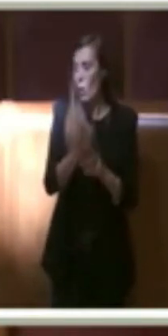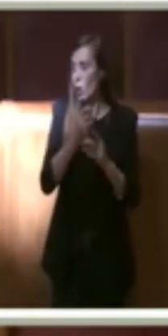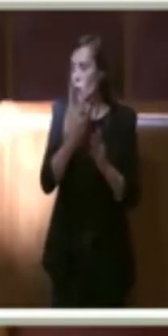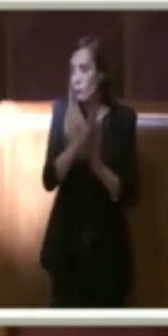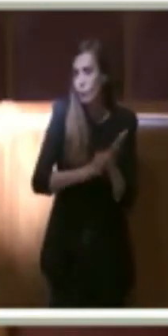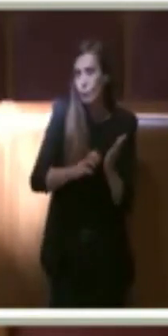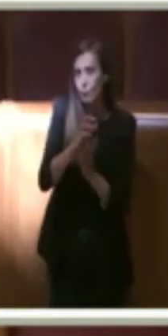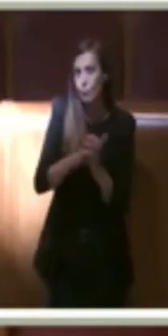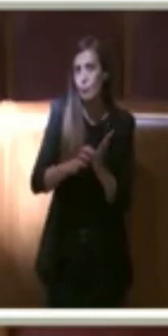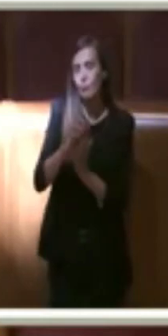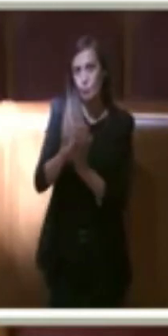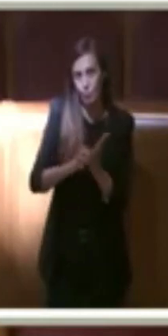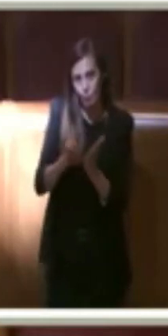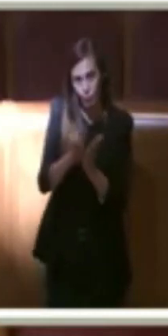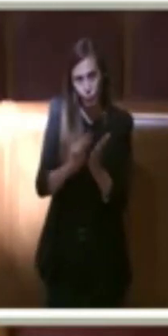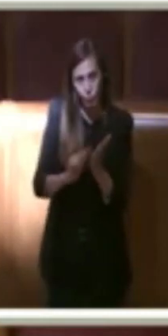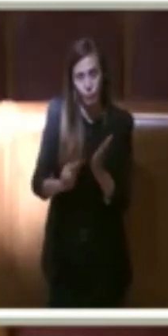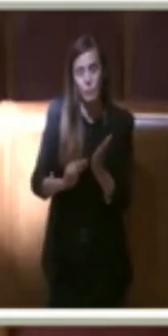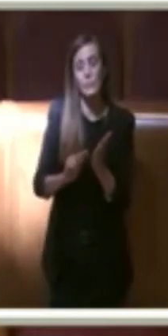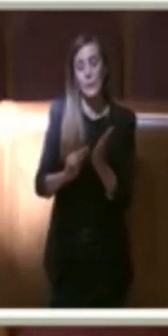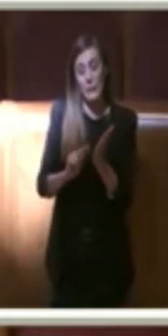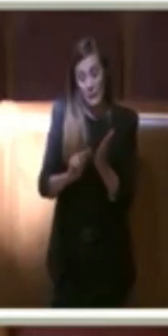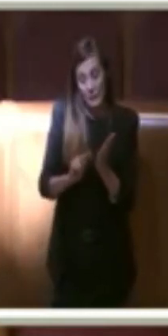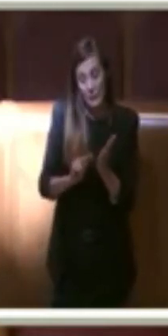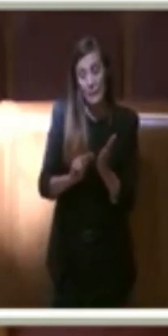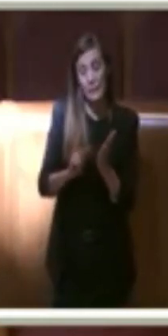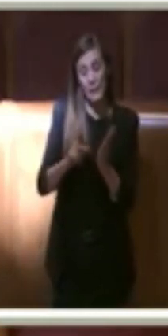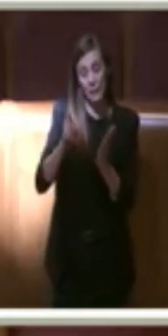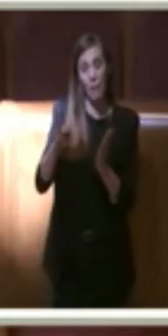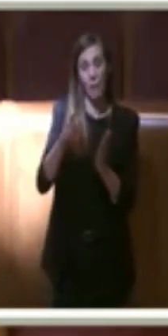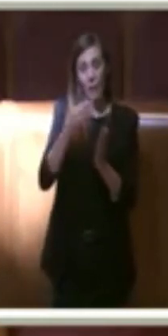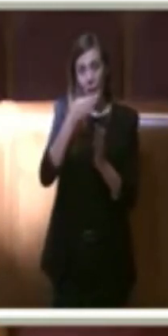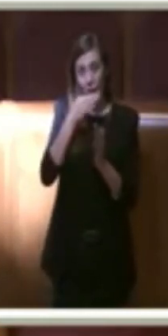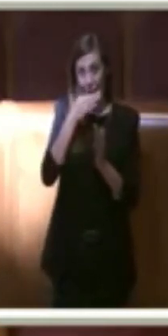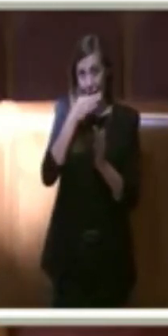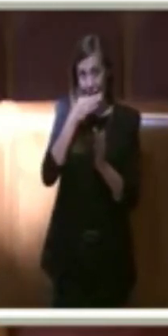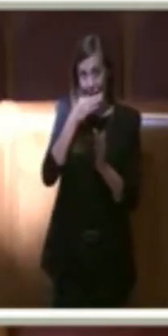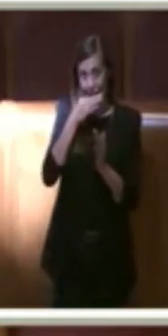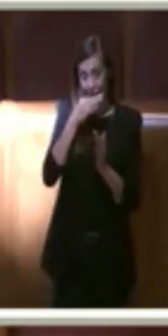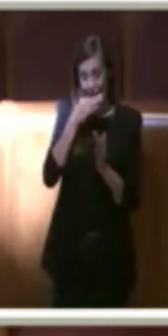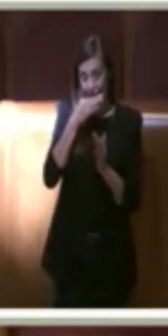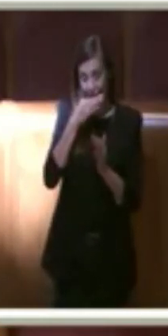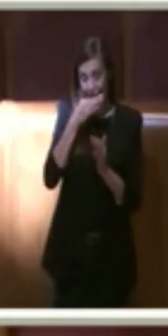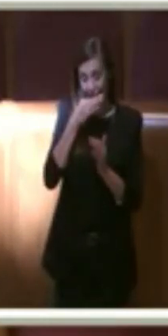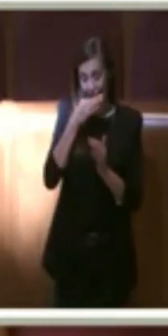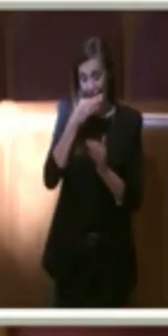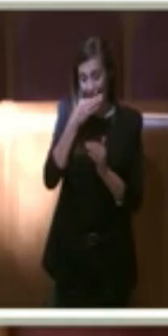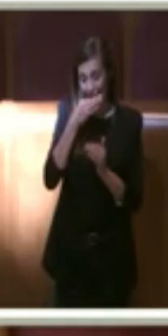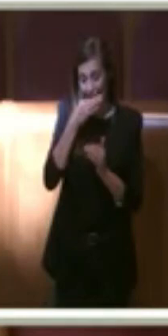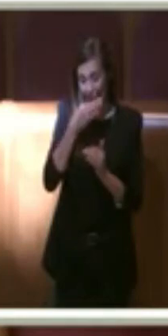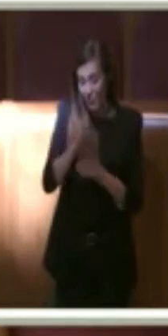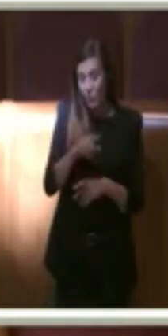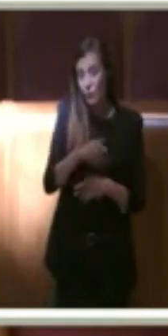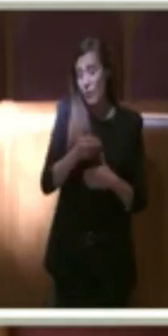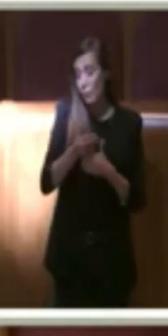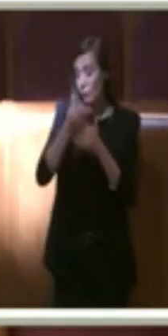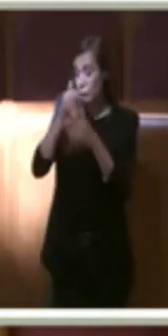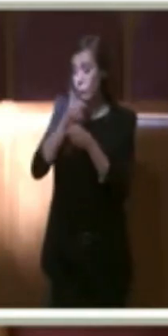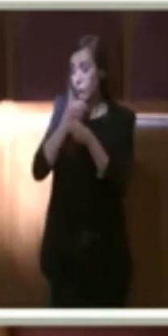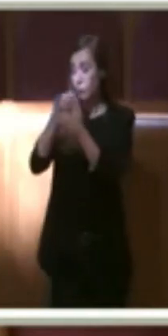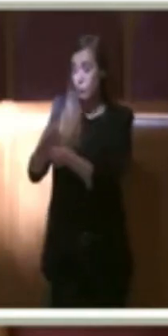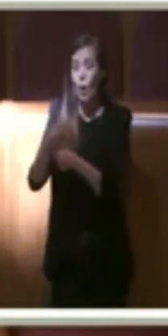nel rispetto della legge, avrà la forza, ovviamente la capacità, a quel punto di andare in proroga.